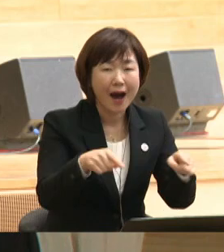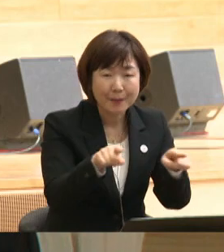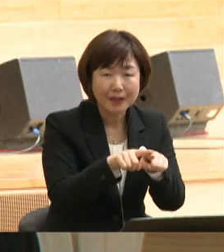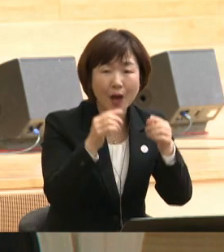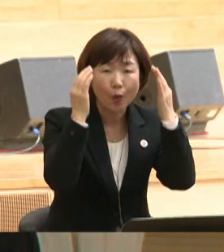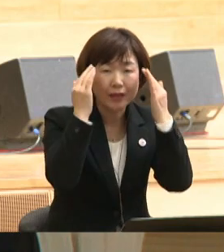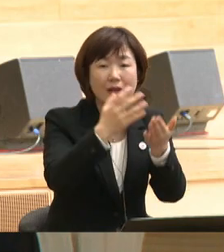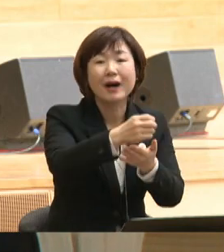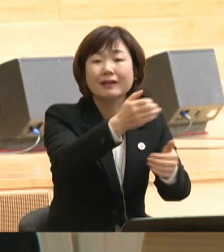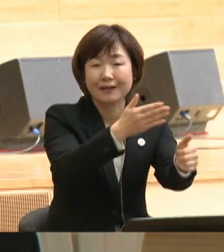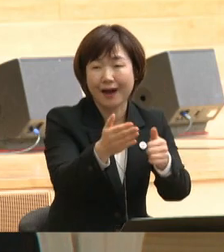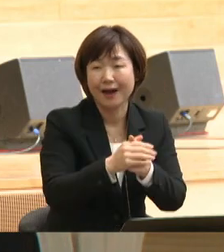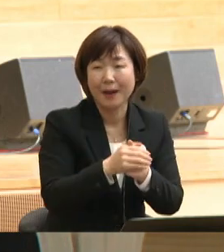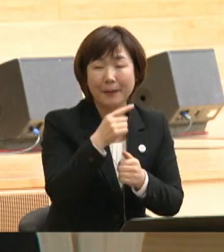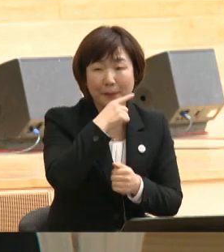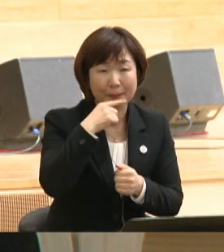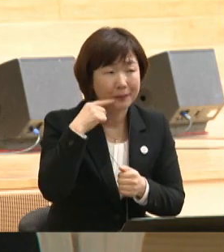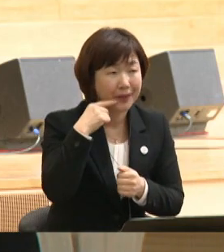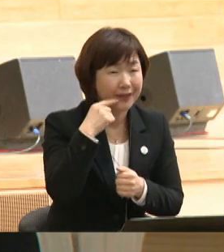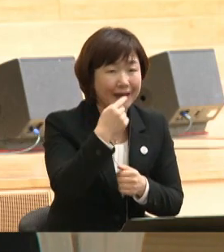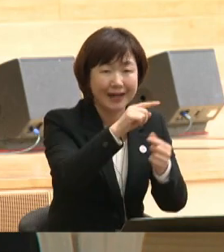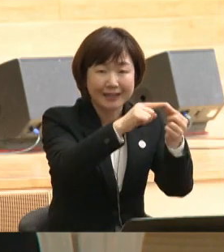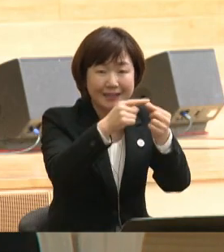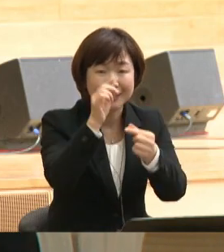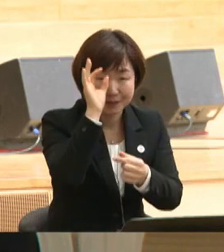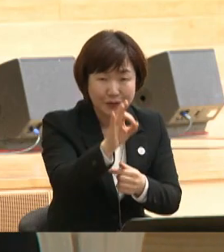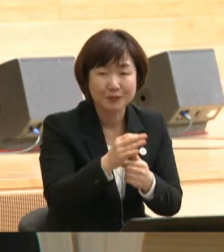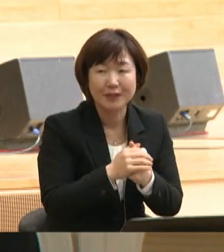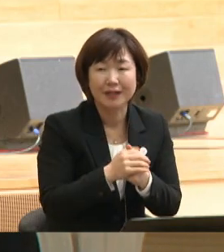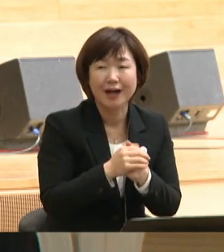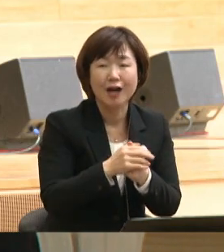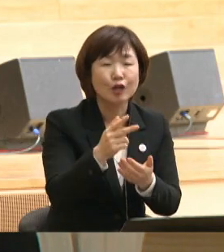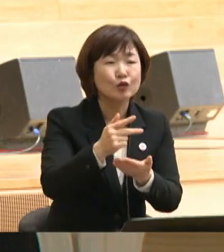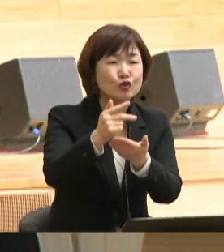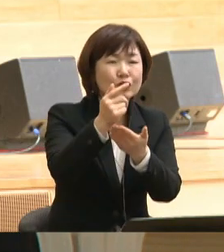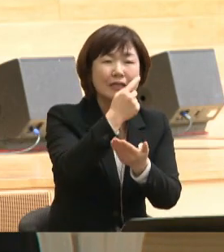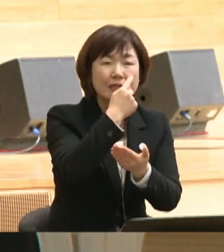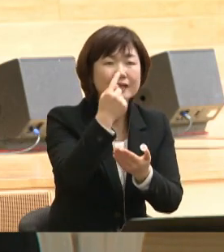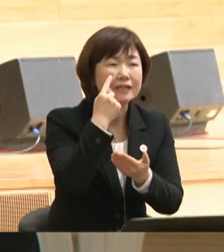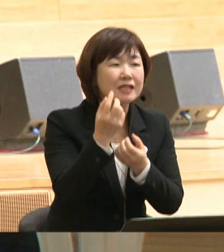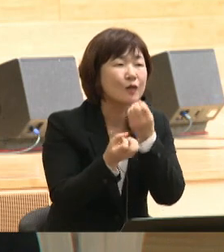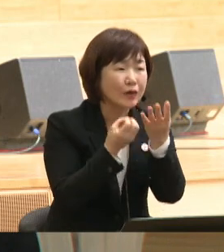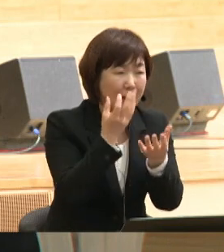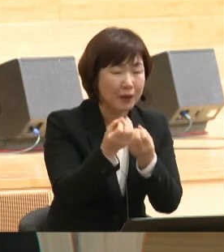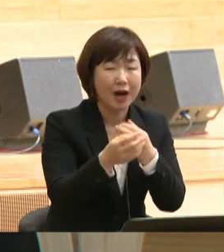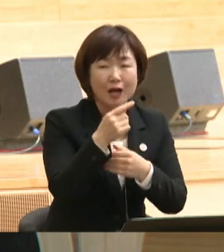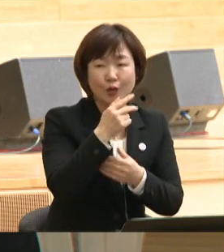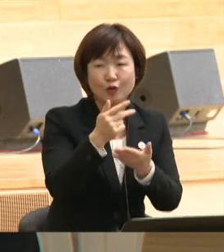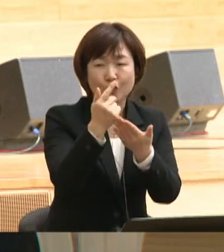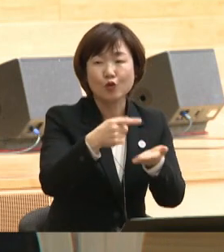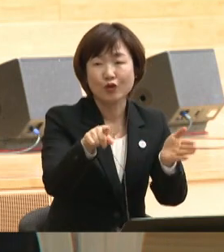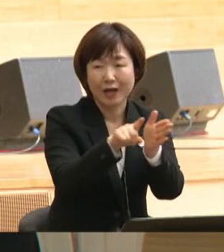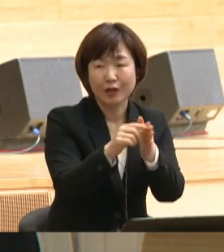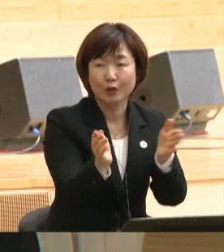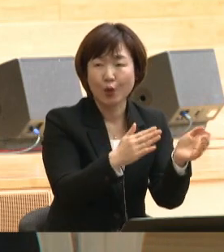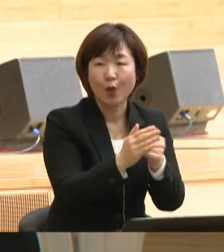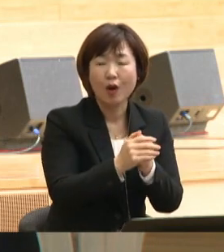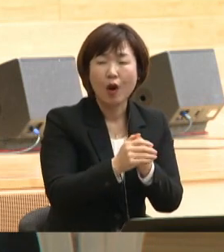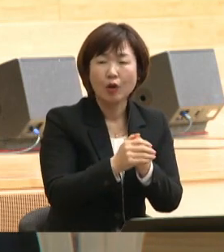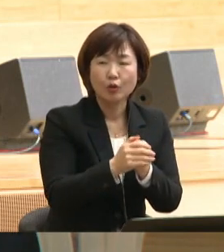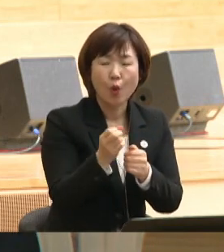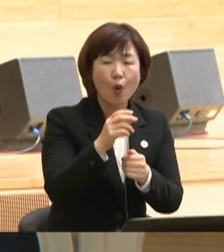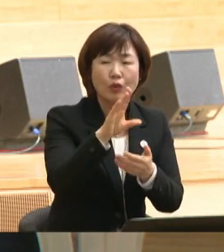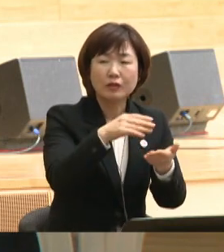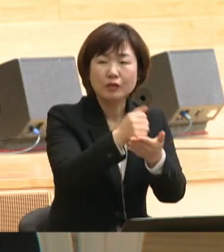받으라 빨간색이 보이시죠 주를 증언함과 또를 주를 위하여 다음요 무릇 그리스도 예수 안에서